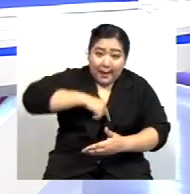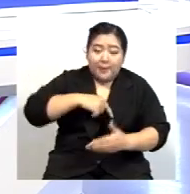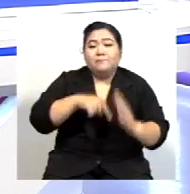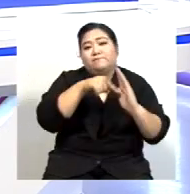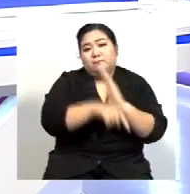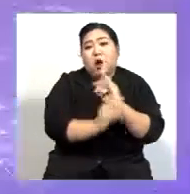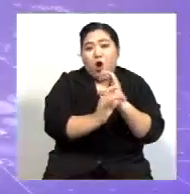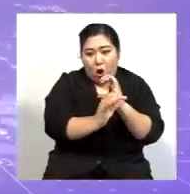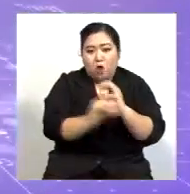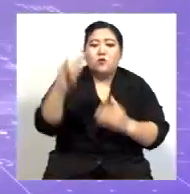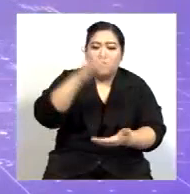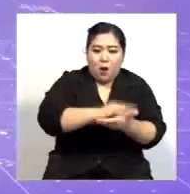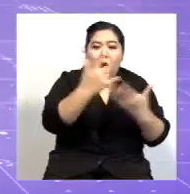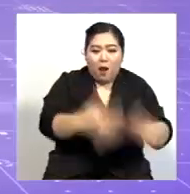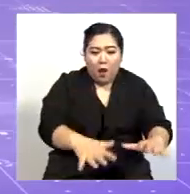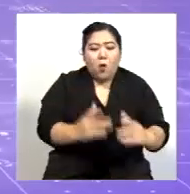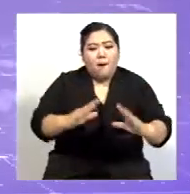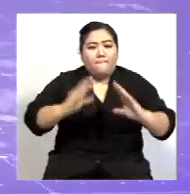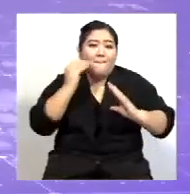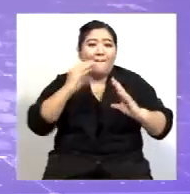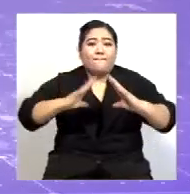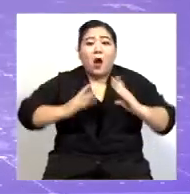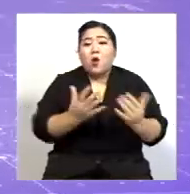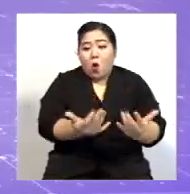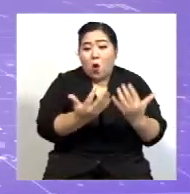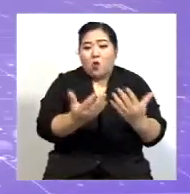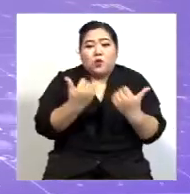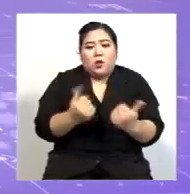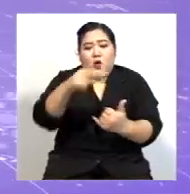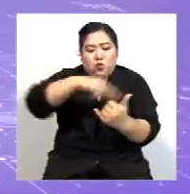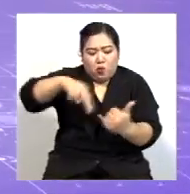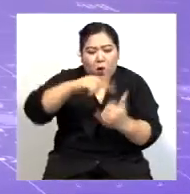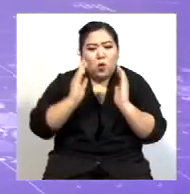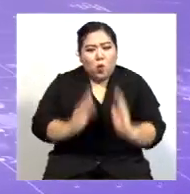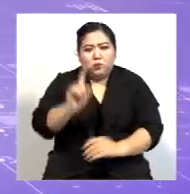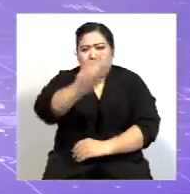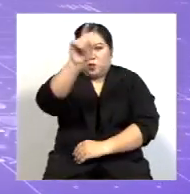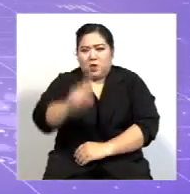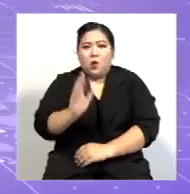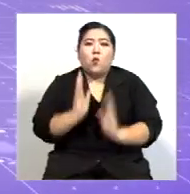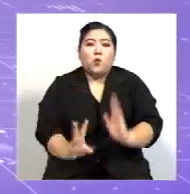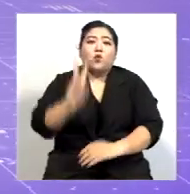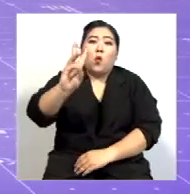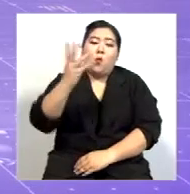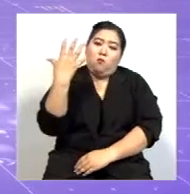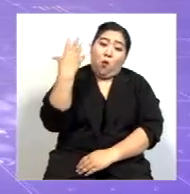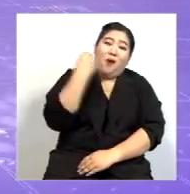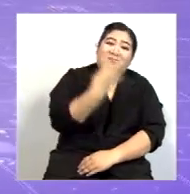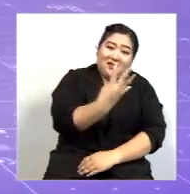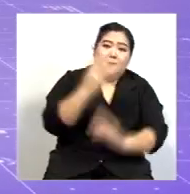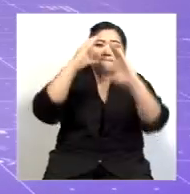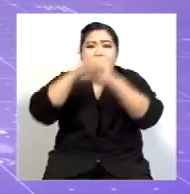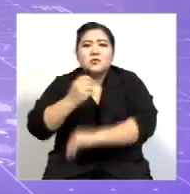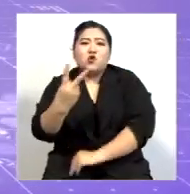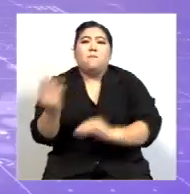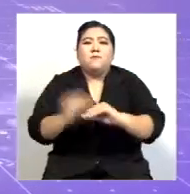อนนี้เนี่ยล่าสุดยอดคนที่ต้องเข้าไปสังเกตอาการอยู่ที่โรงพยาบาลมี6คน ค่ะ เพราะว่าเมื่อคืนพาเข้าไปอีก2คนด้วยกันนะคะอย่าง